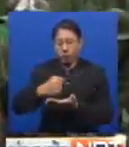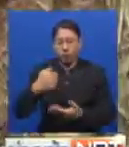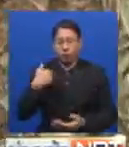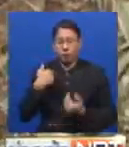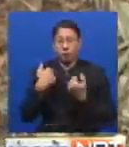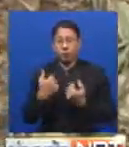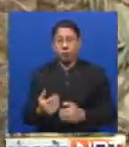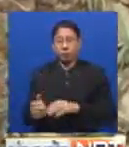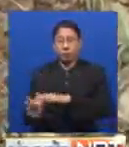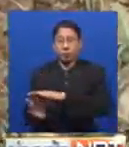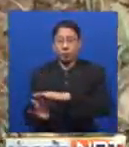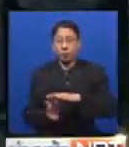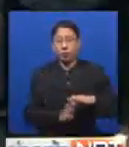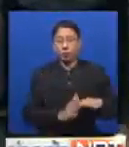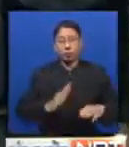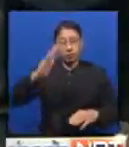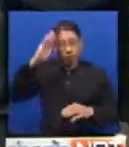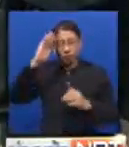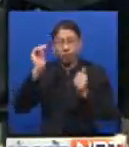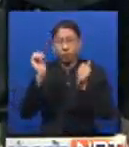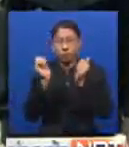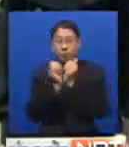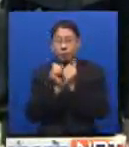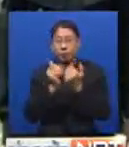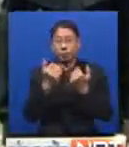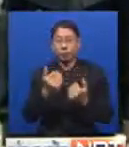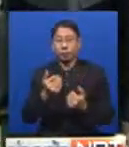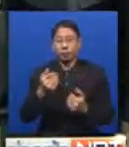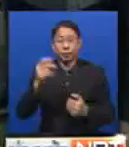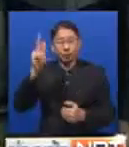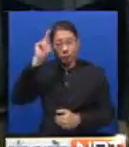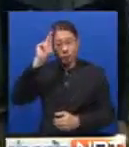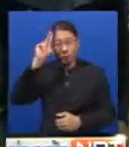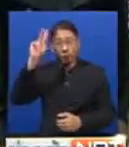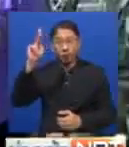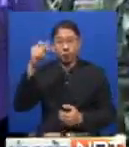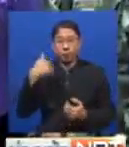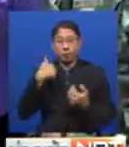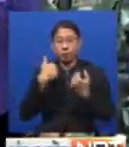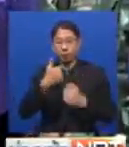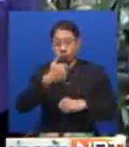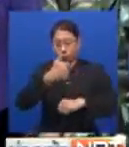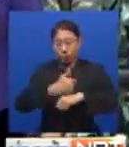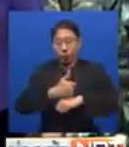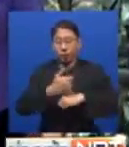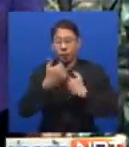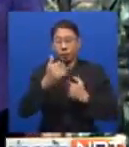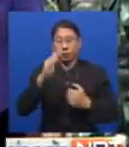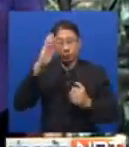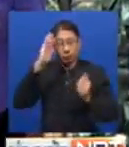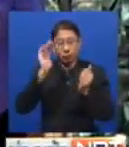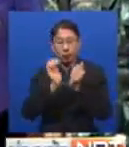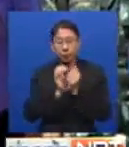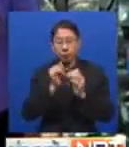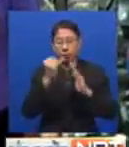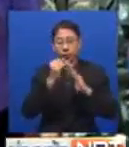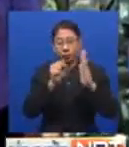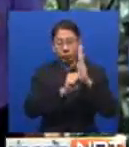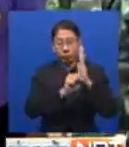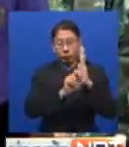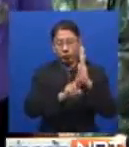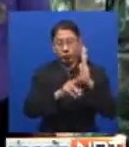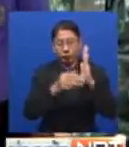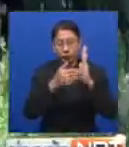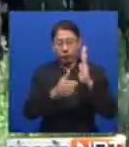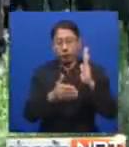ทางด้านของพลตำรวจตรีการจพศชัยสิริชานพนาผู้บังคับการตำรวจภูธรจังหวัดสุรินทร์พร้อมก